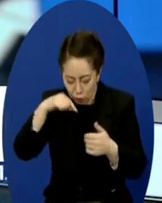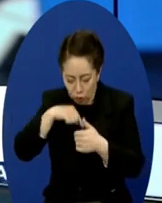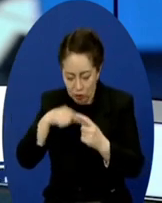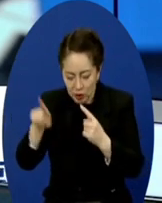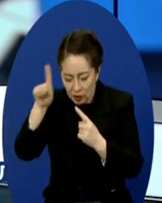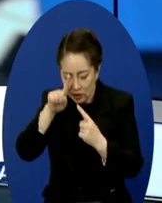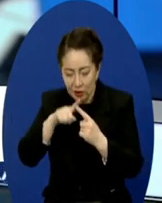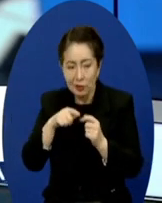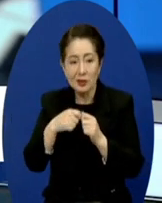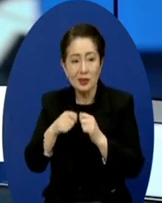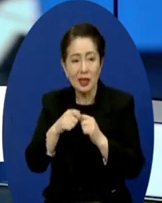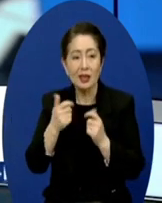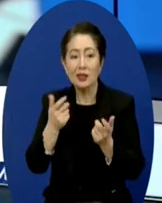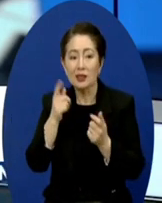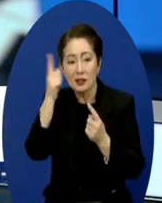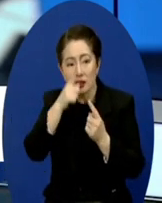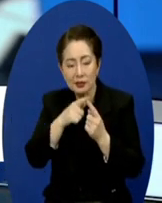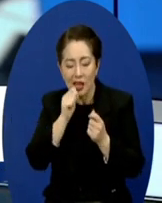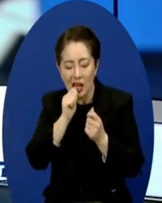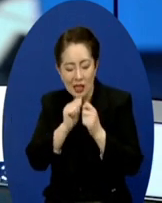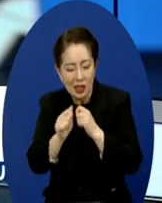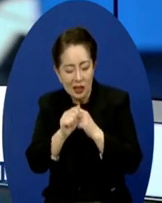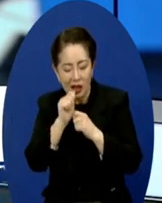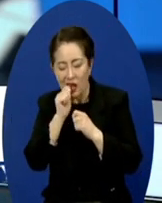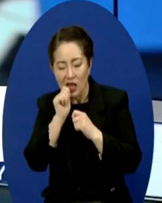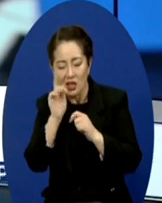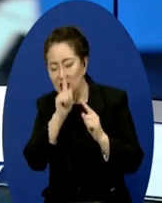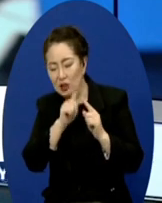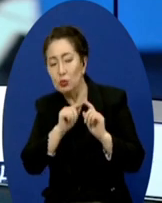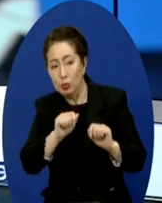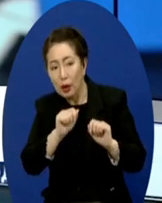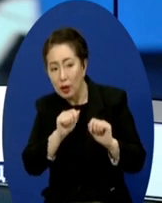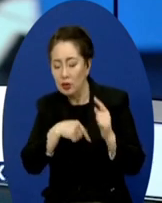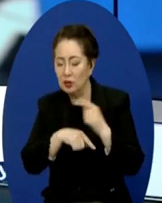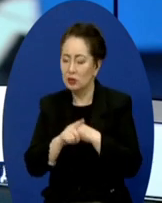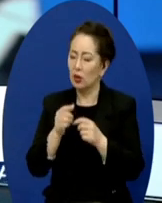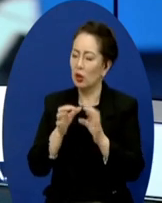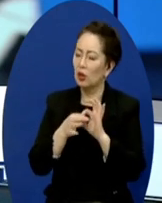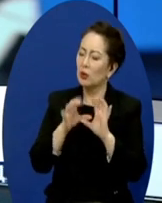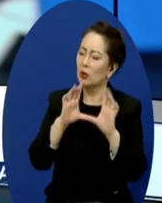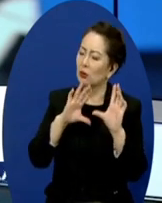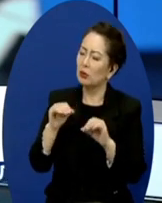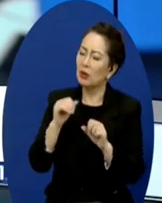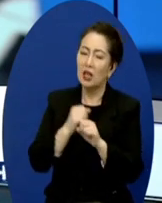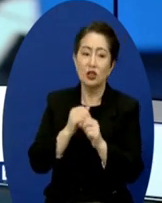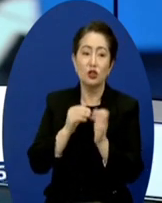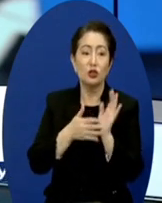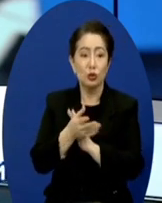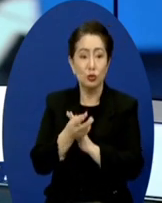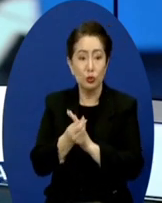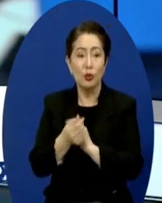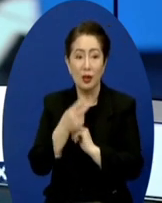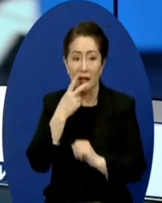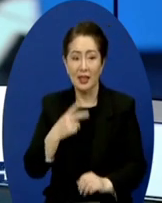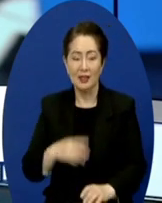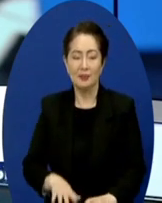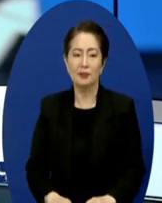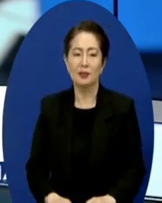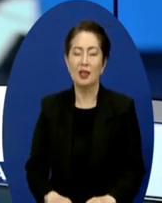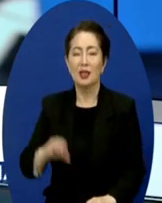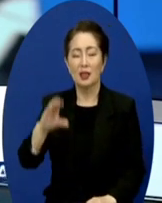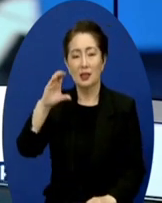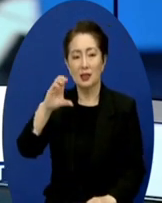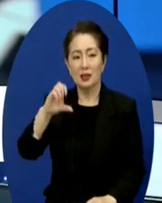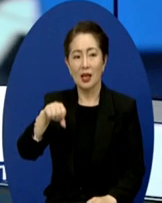зардлаа хэмнэж за урсгал зардлыг бууруулах чиглэлээр бас салбарын ам дээр тодорхой ажлууд хийгдэхээр төсөвлөгдсөн байна. За